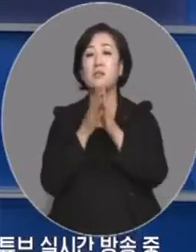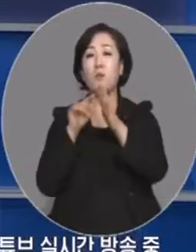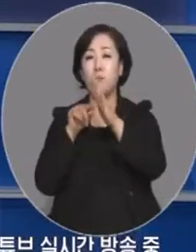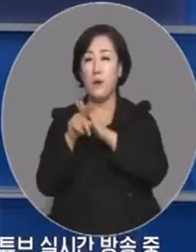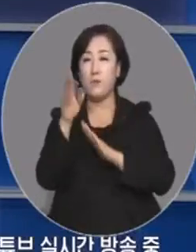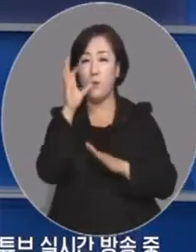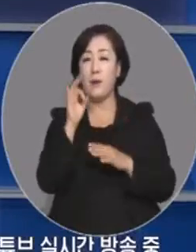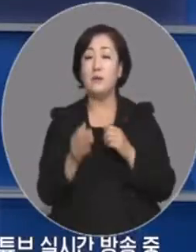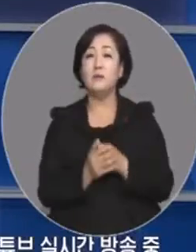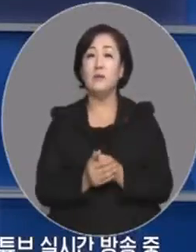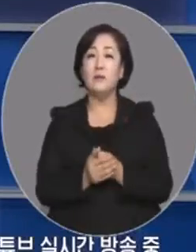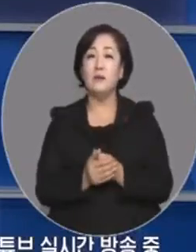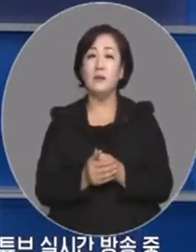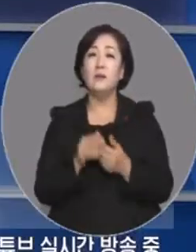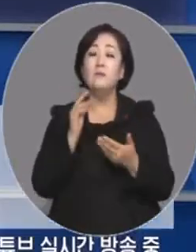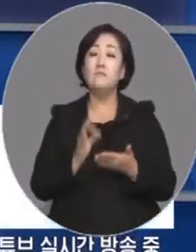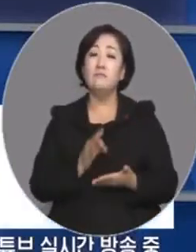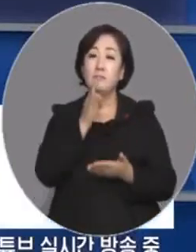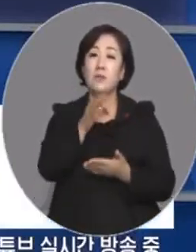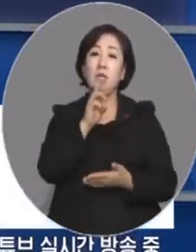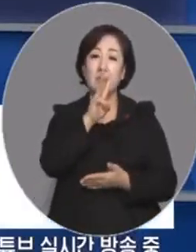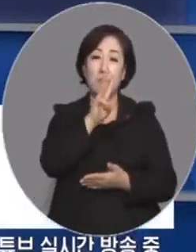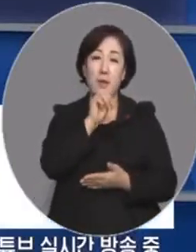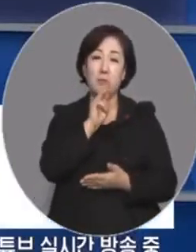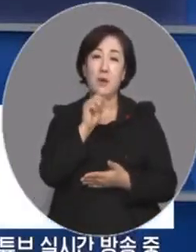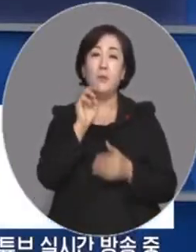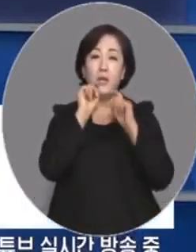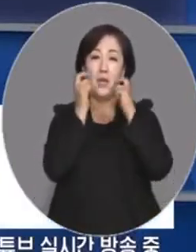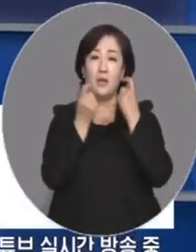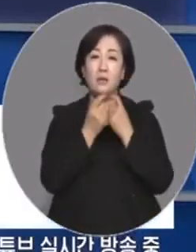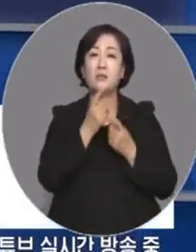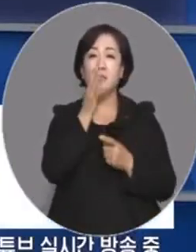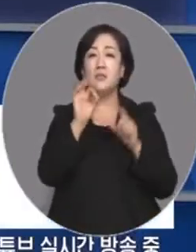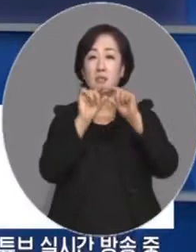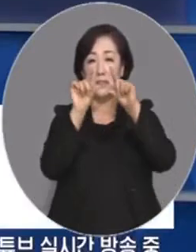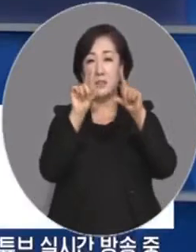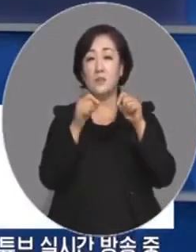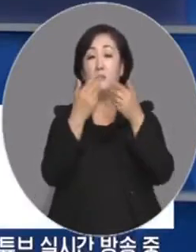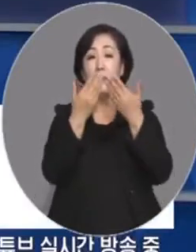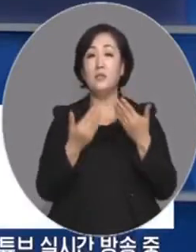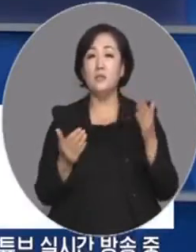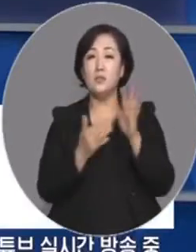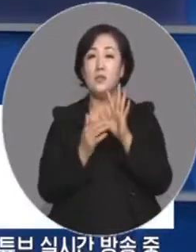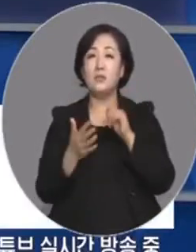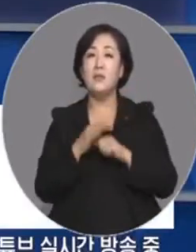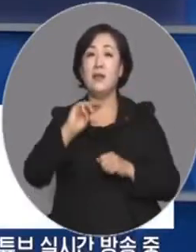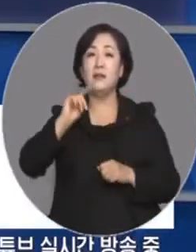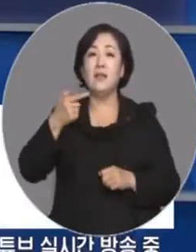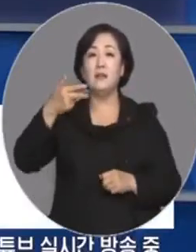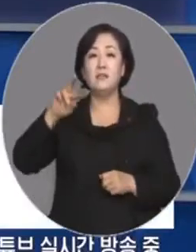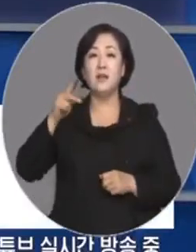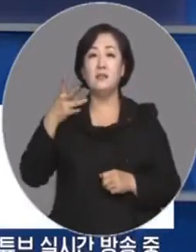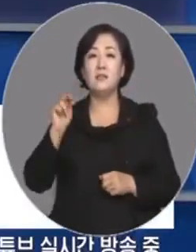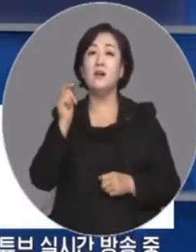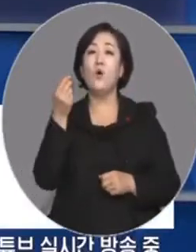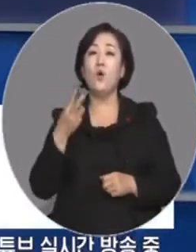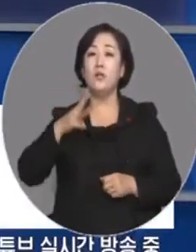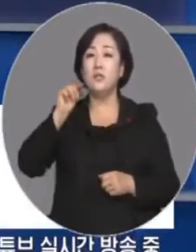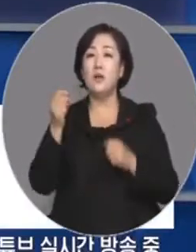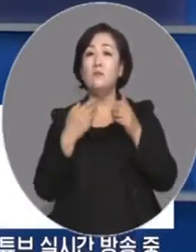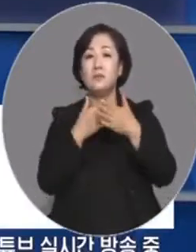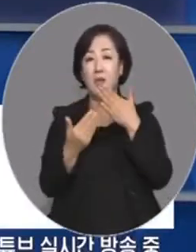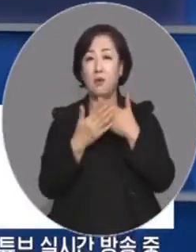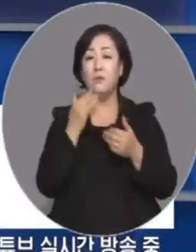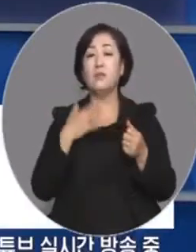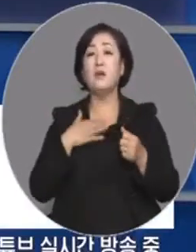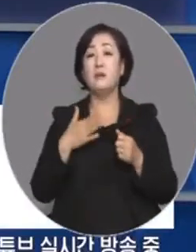봤어요. 네, 입장료 3만 원을 내면 이제 게임칩을 받을 수가 있는데 그리고 텍사스 홀덤이라는 게임을 체험을 해봤습니다. 근데